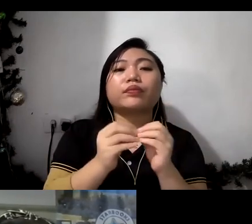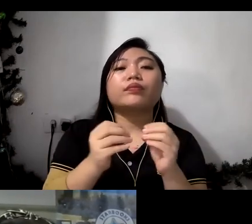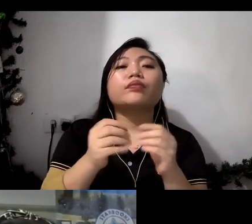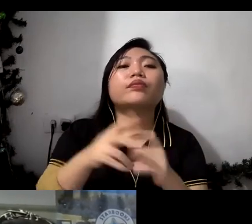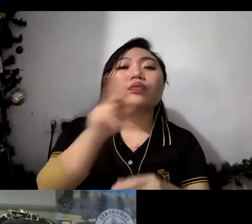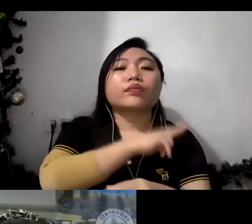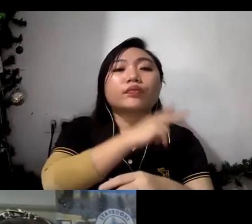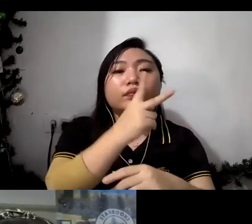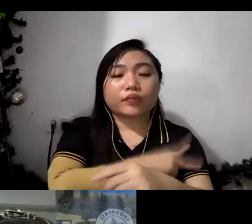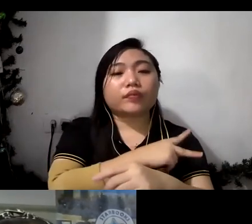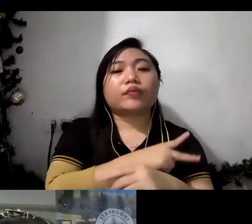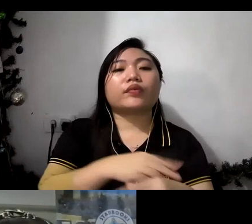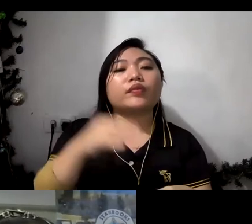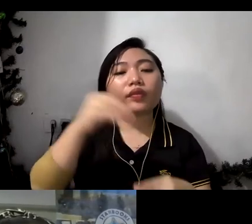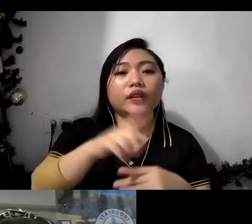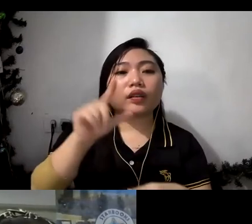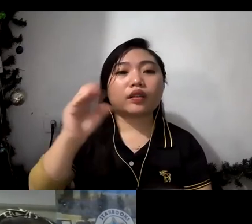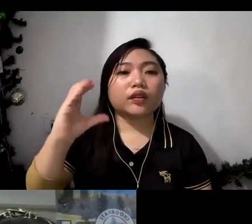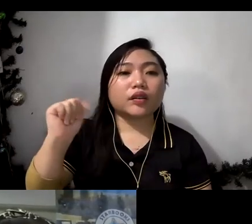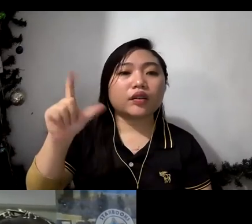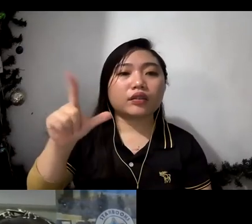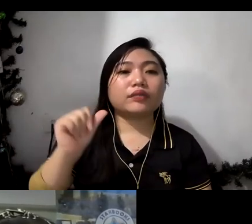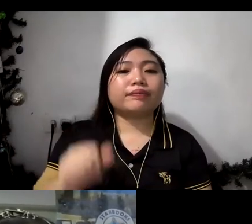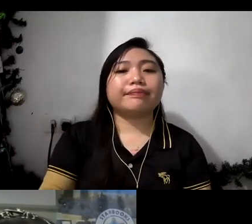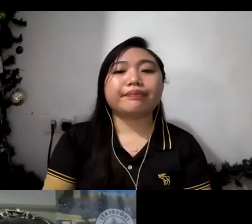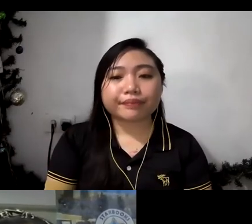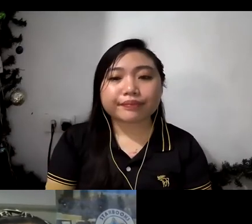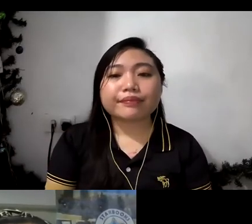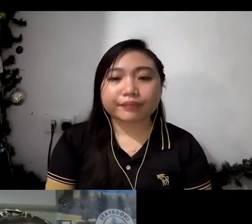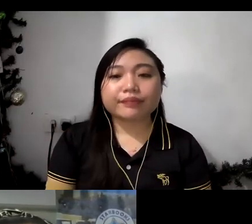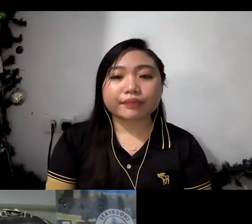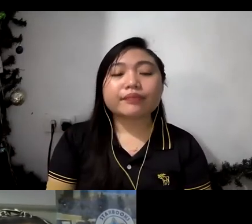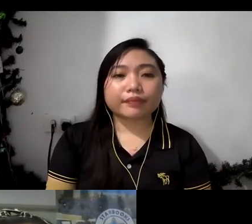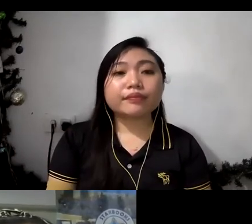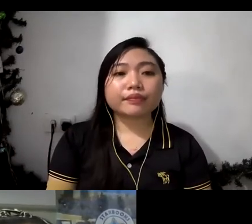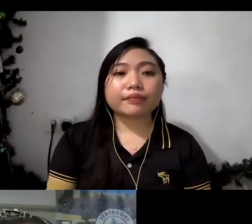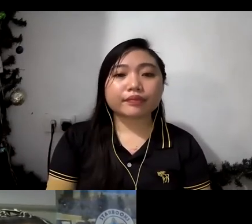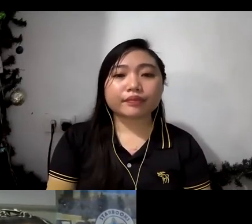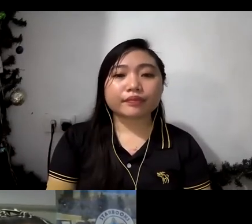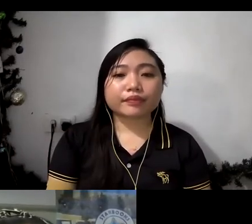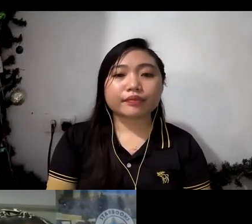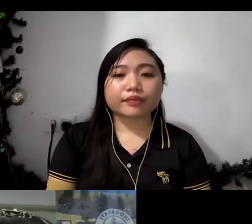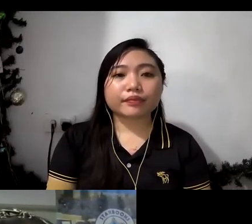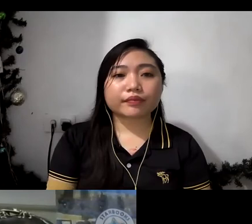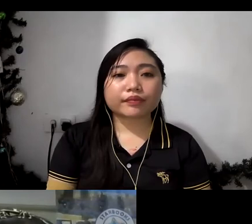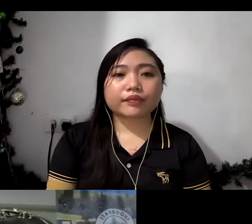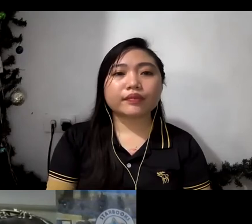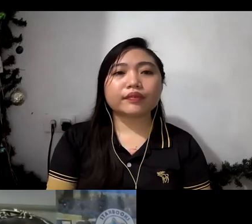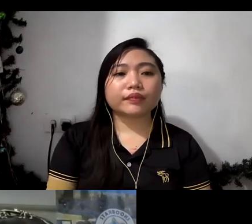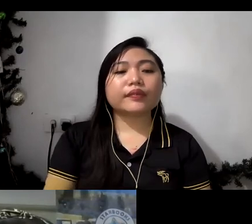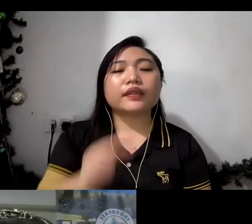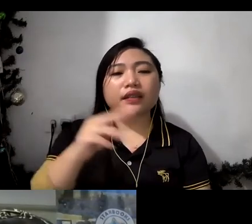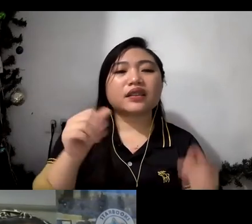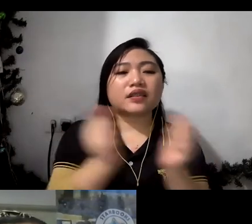kasi dapat yun harmonize eh. Sama-sama natin ginagawa yan para talaga mabago yung mga pananaw.